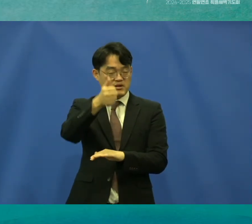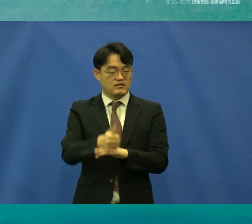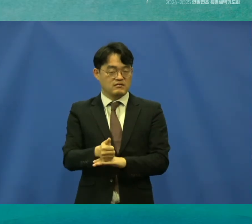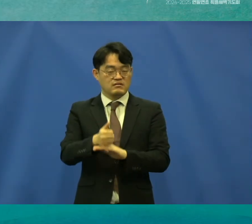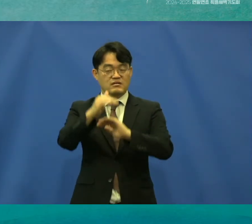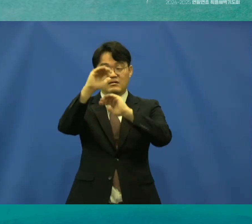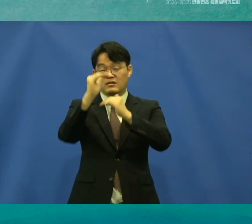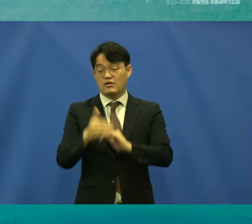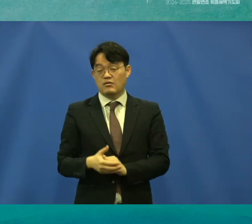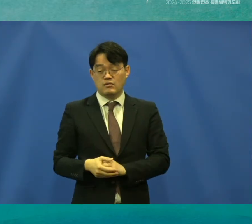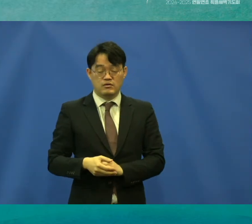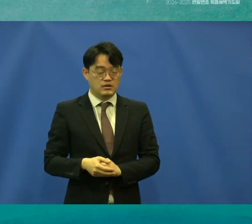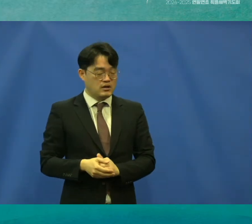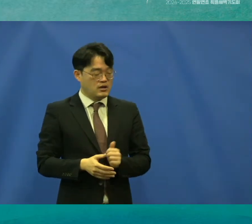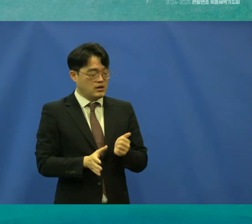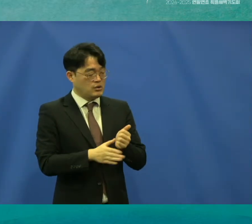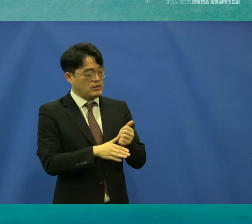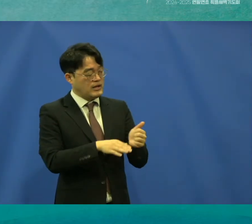요나야,